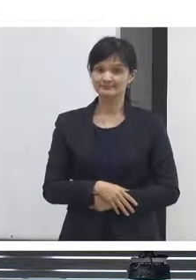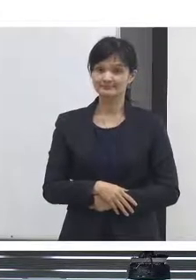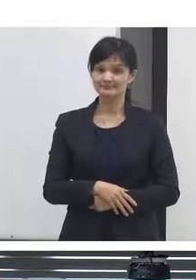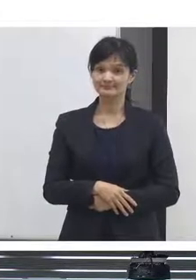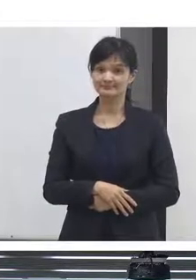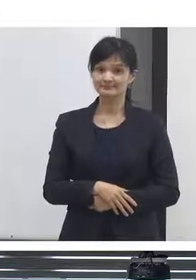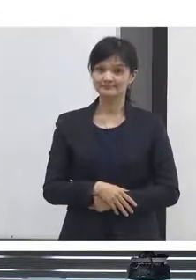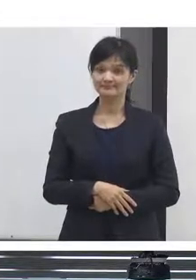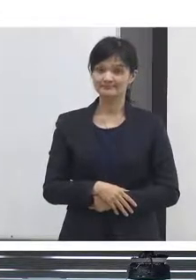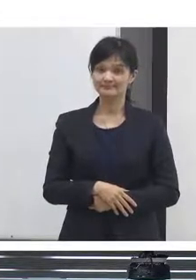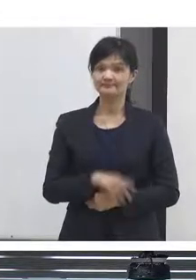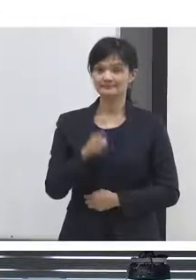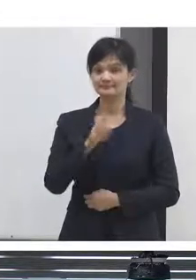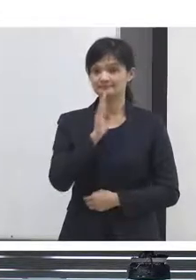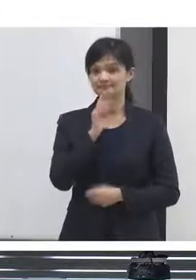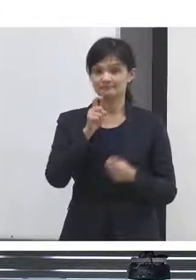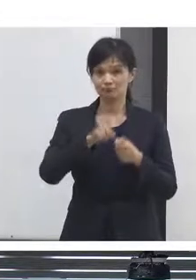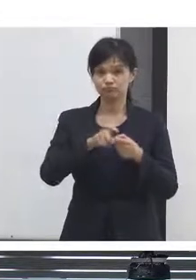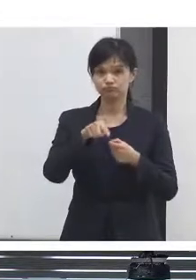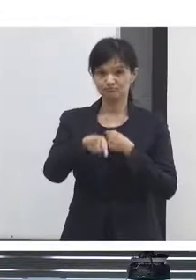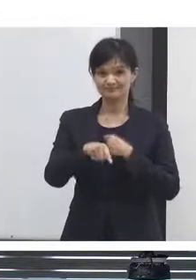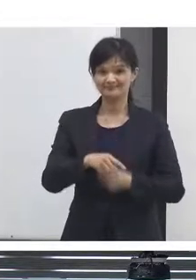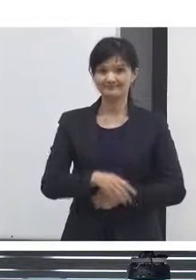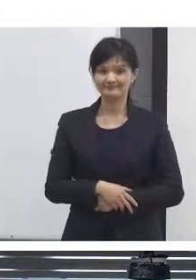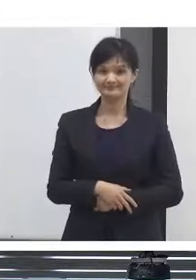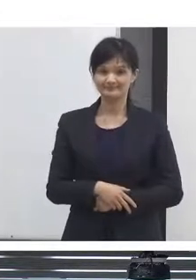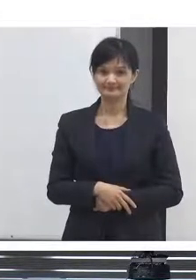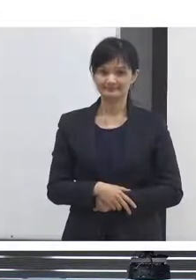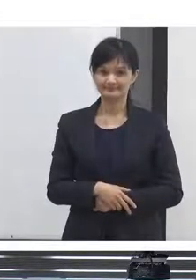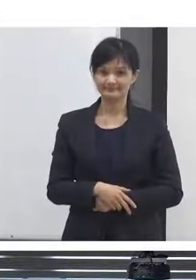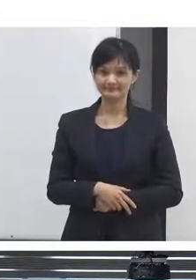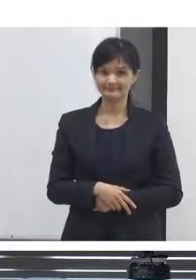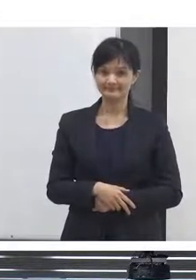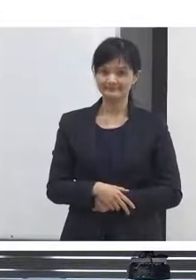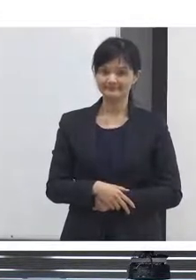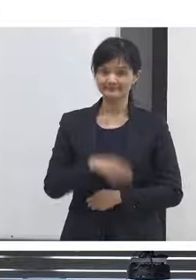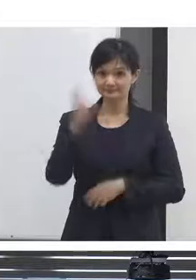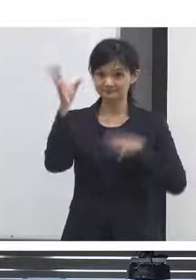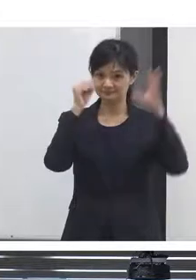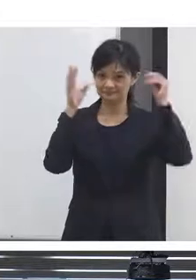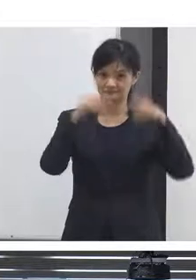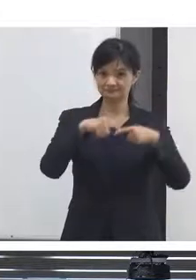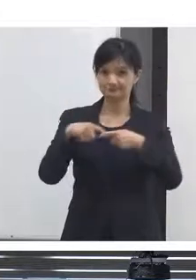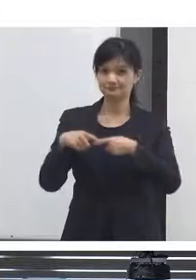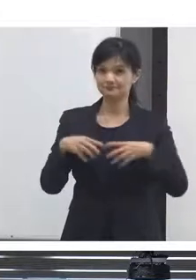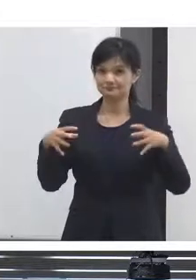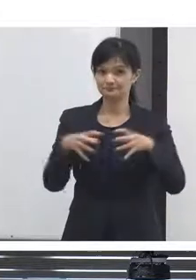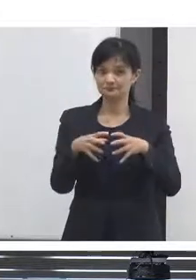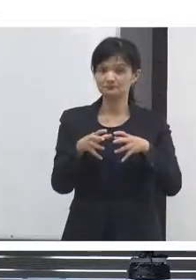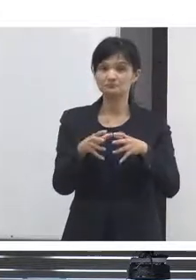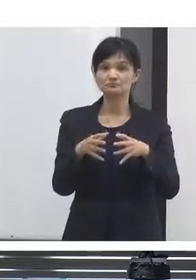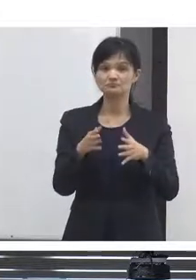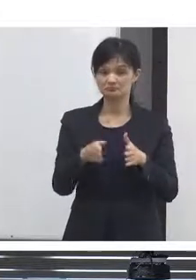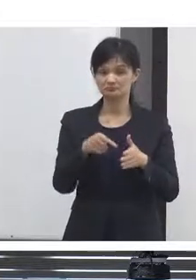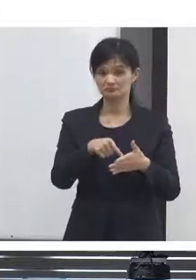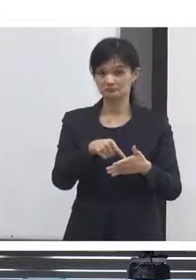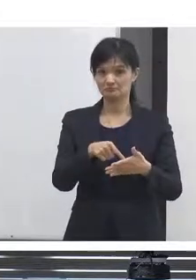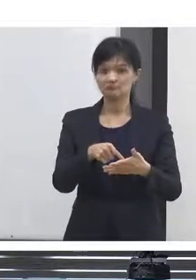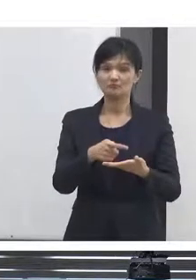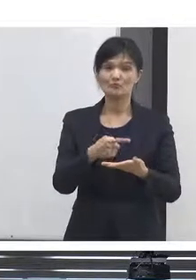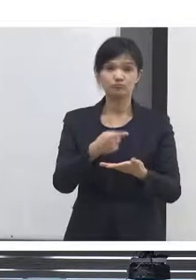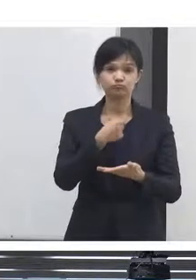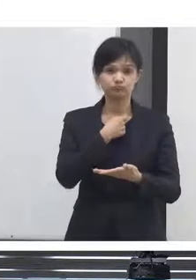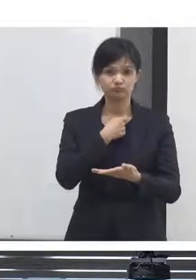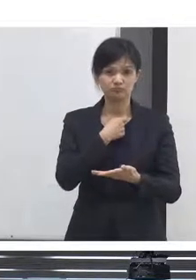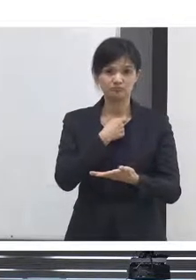这个 talk 呢最主要的目的啊。那所以要讲资料整合，事实上知识呢是扮演非常重要的角色了。那自动